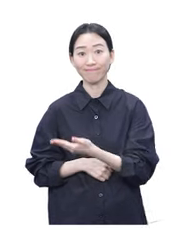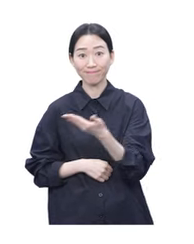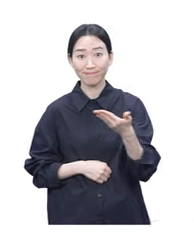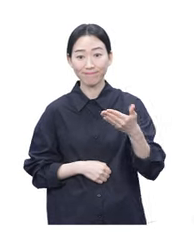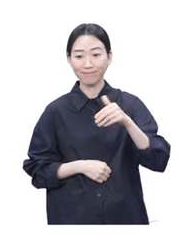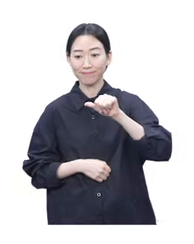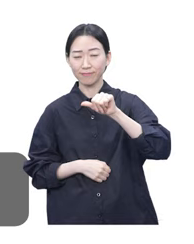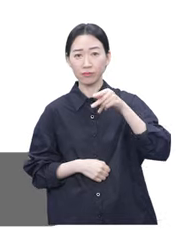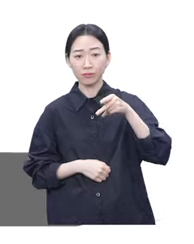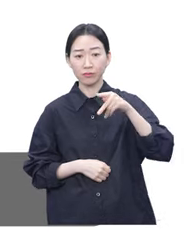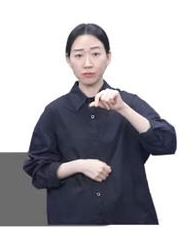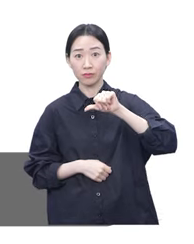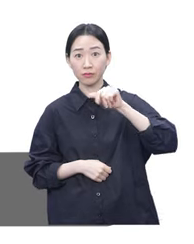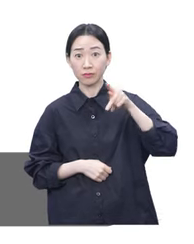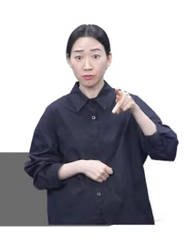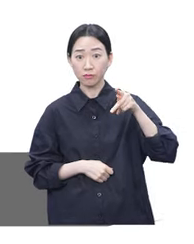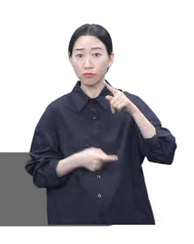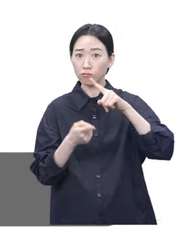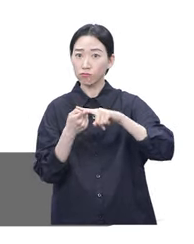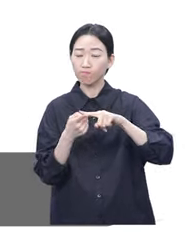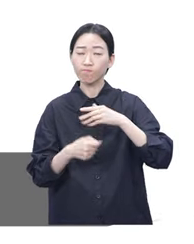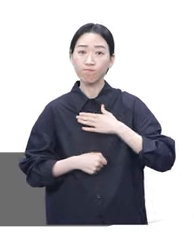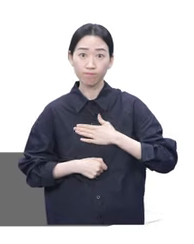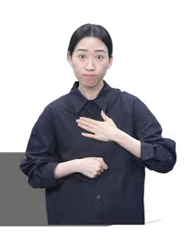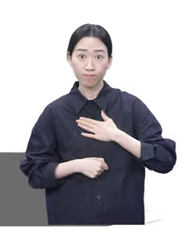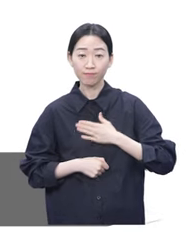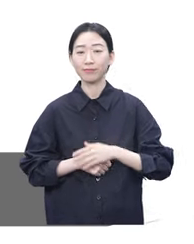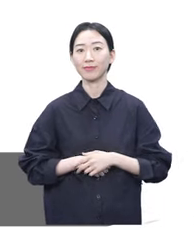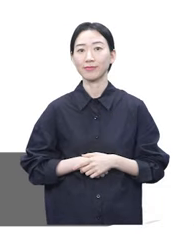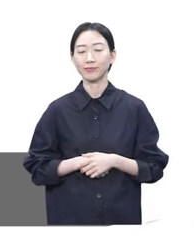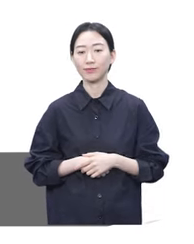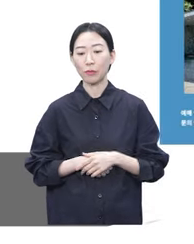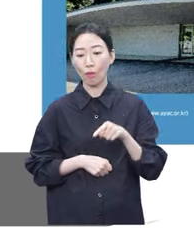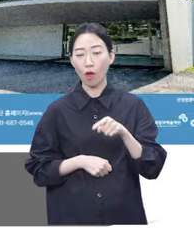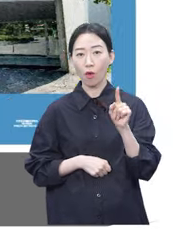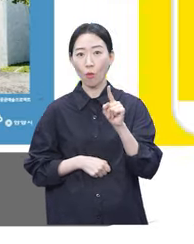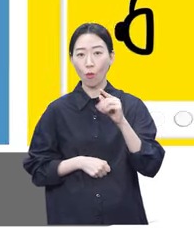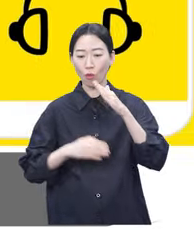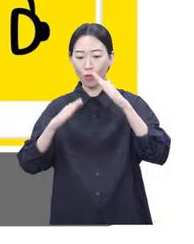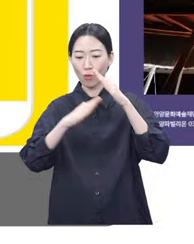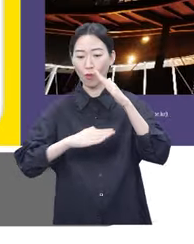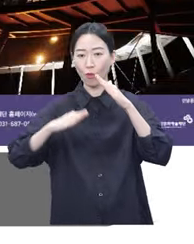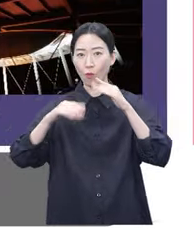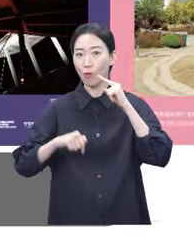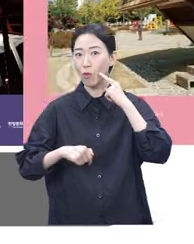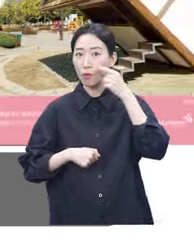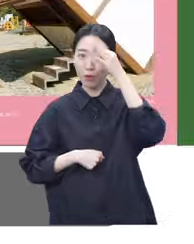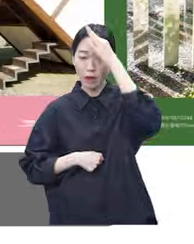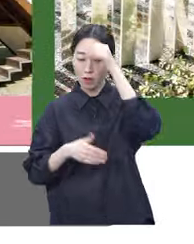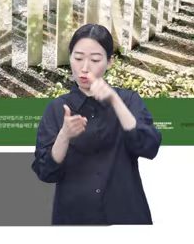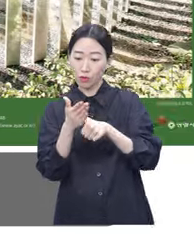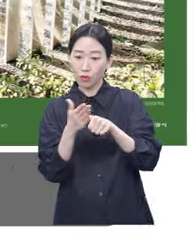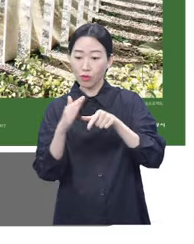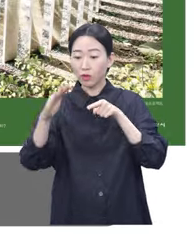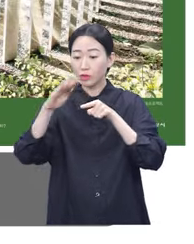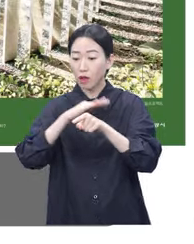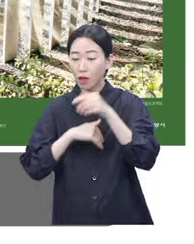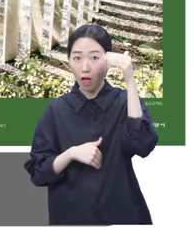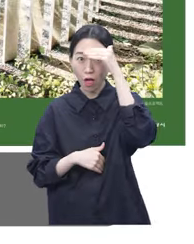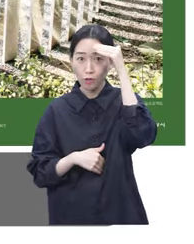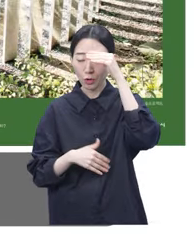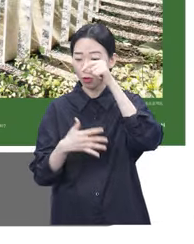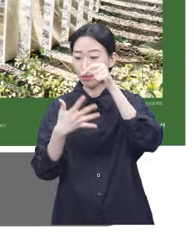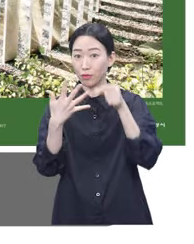여러분, APAP 작품 투어를 알고 계신가요? APAP 공공 예술 작품을 감상하는 APAP 작품